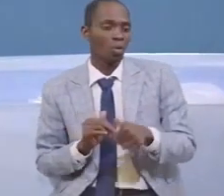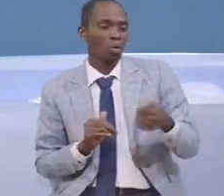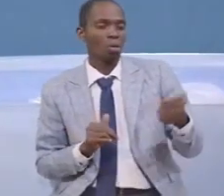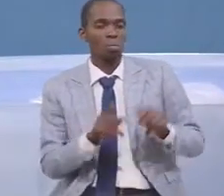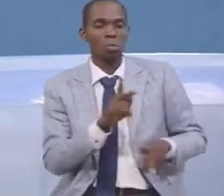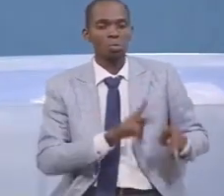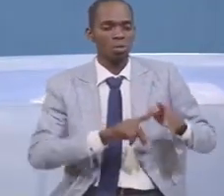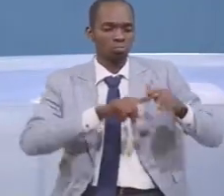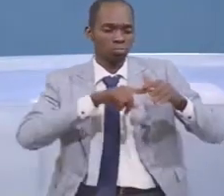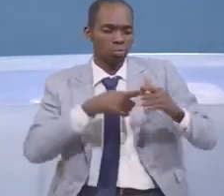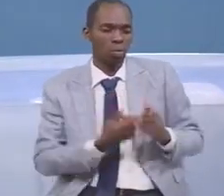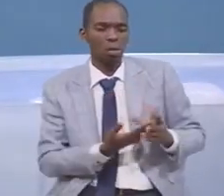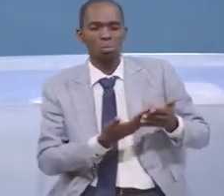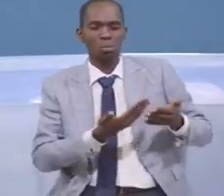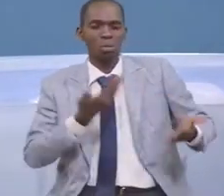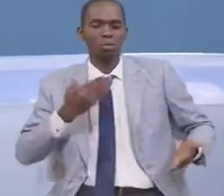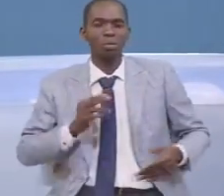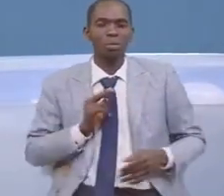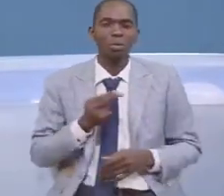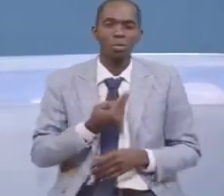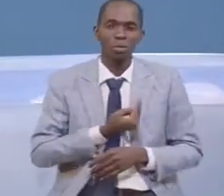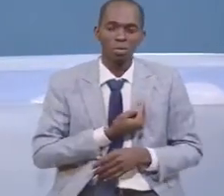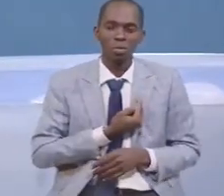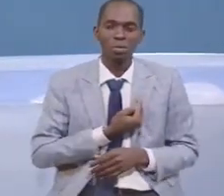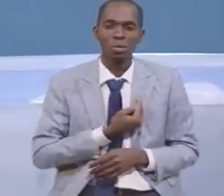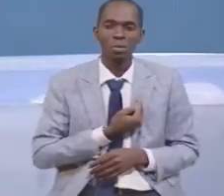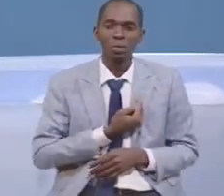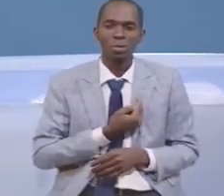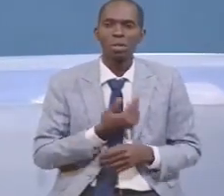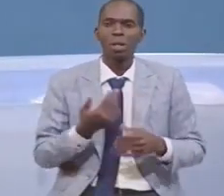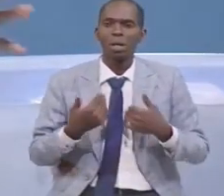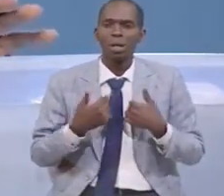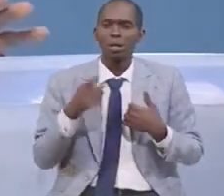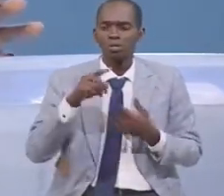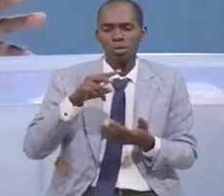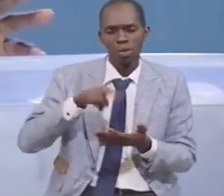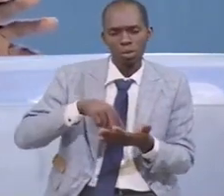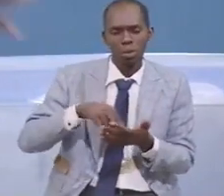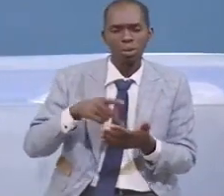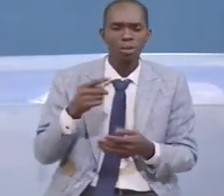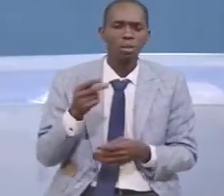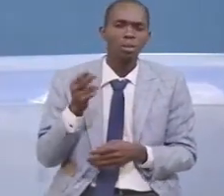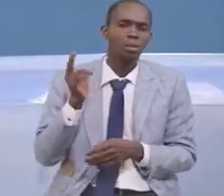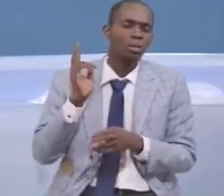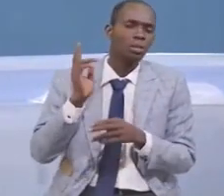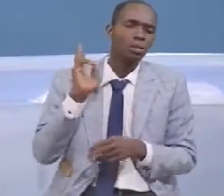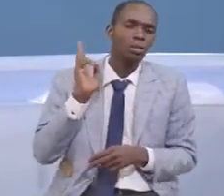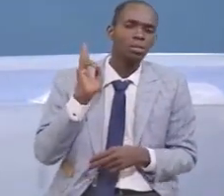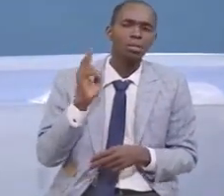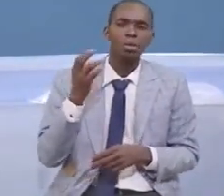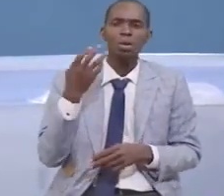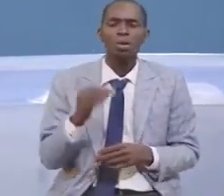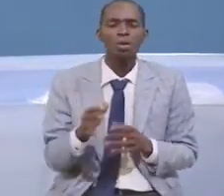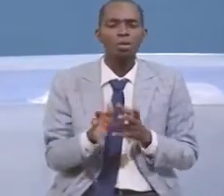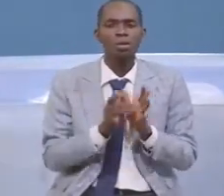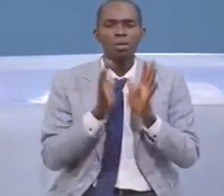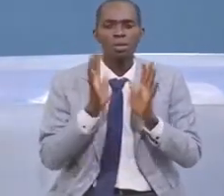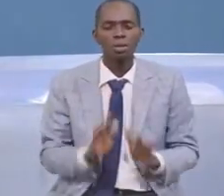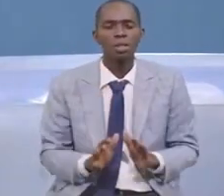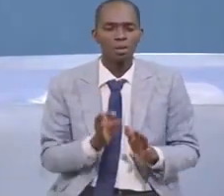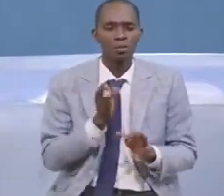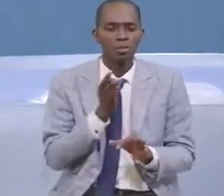before us. Avanni kuda manaku munde aarambhinchabaddayi. Have you read the history of how the Christian faith came